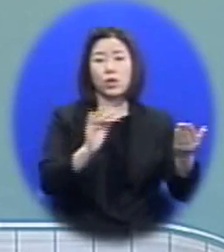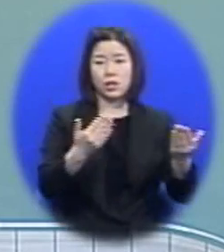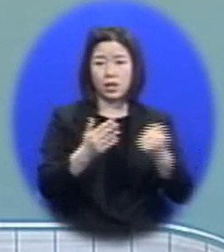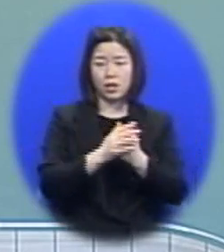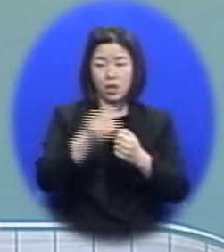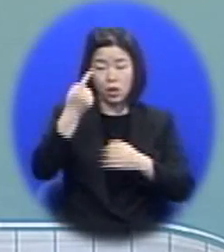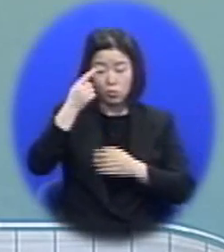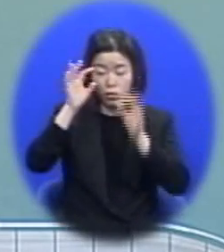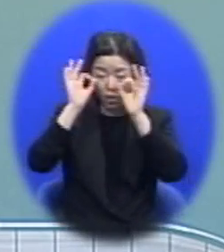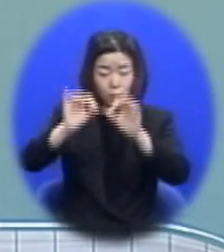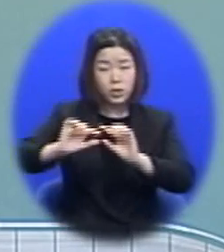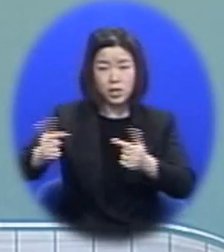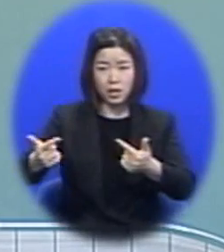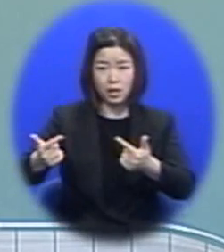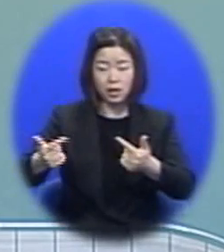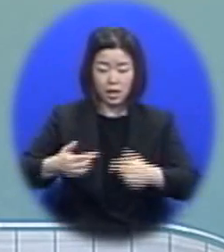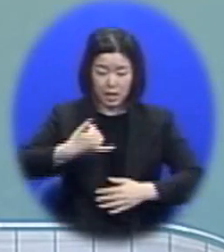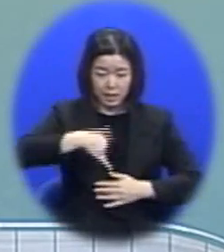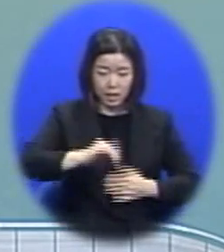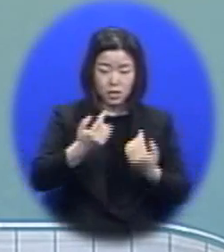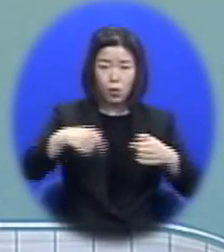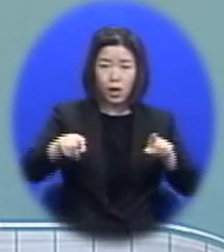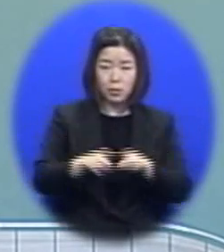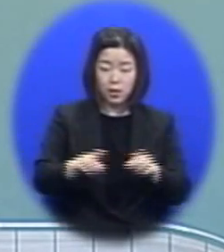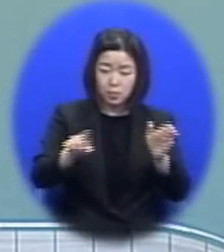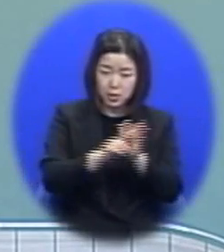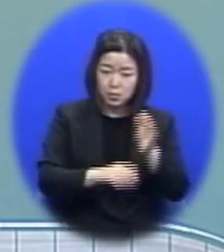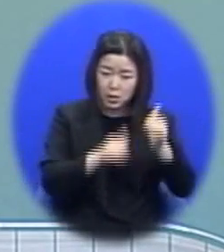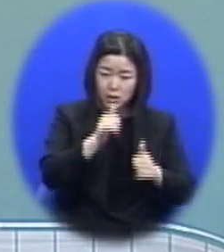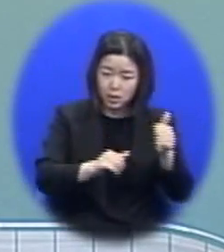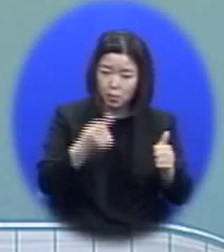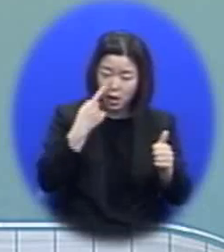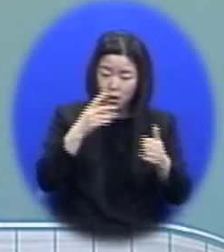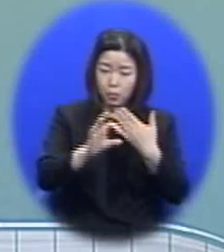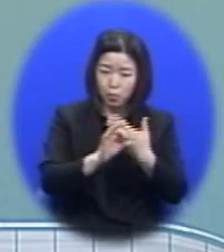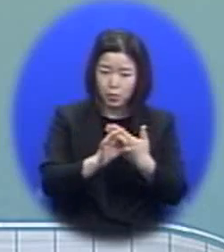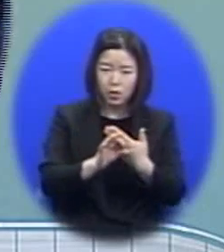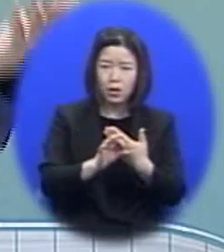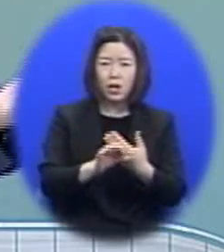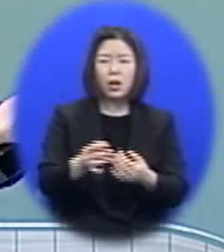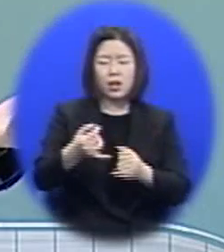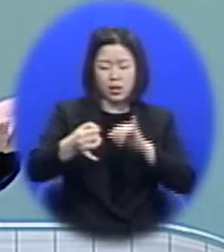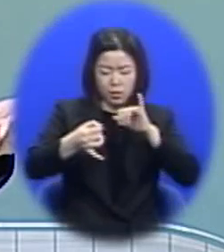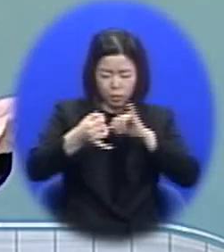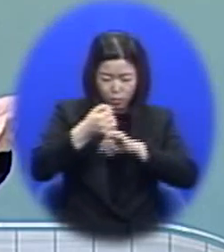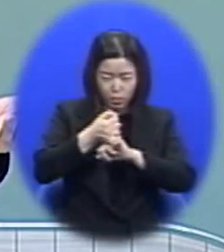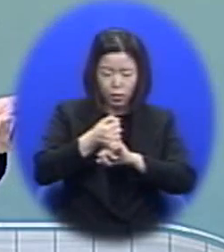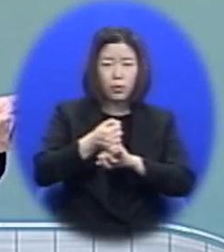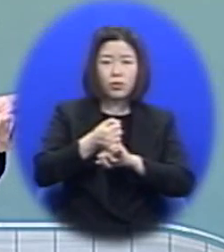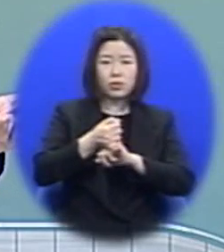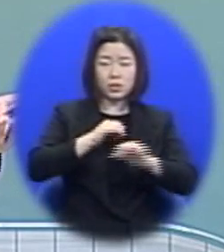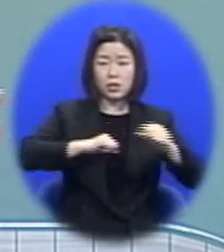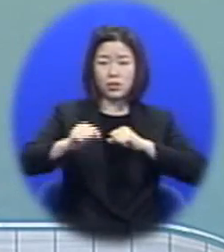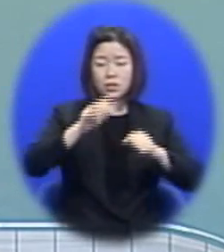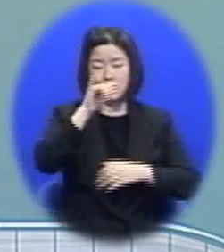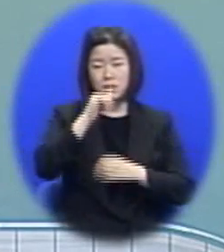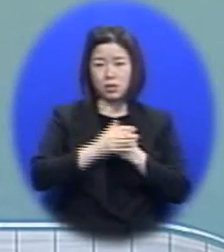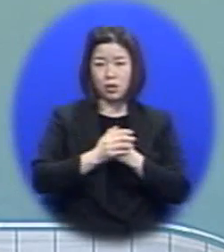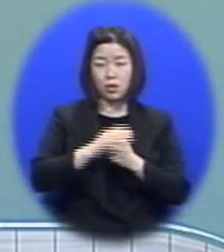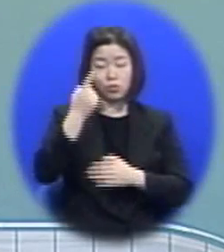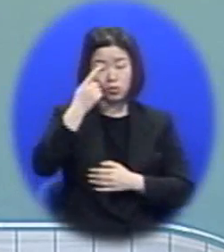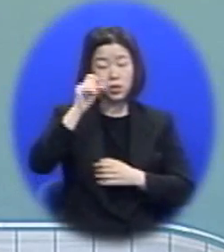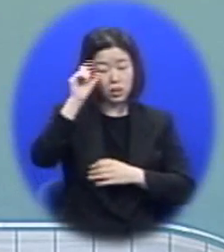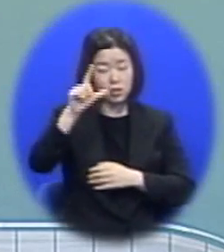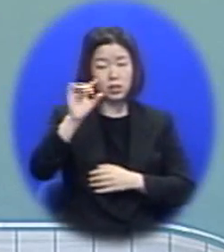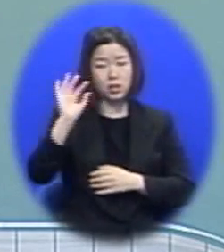믿음의 실험을 해보면 그러면 반드시 역사해 우리 아이들이 눈이 뜨입니다 저희 둘째